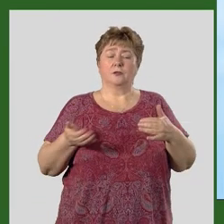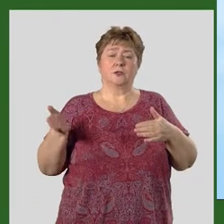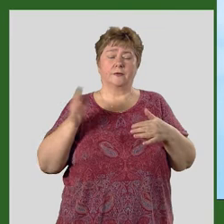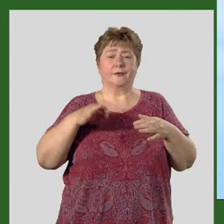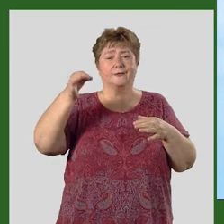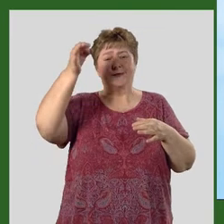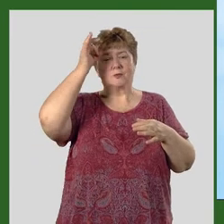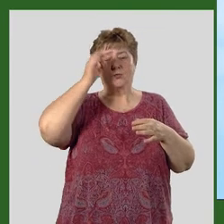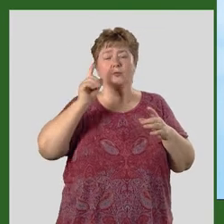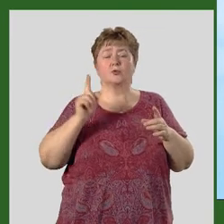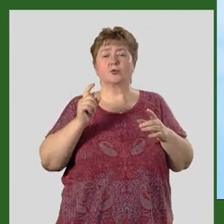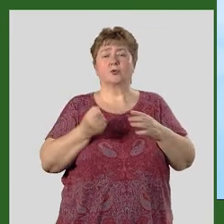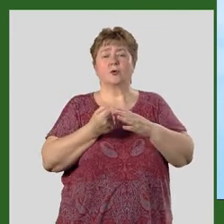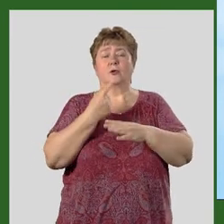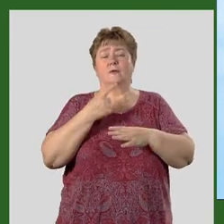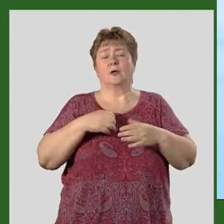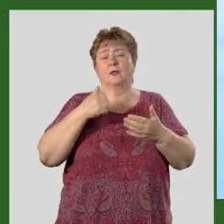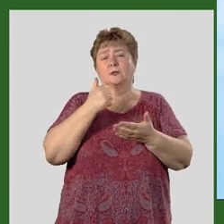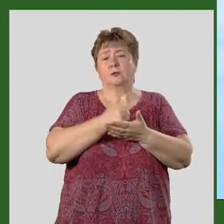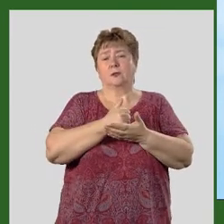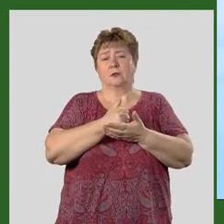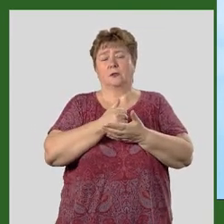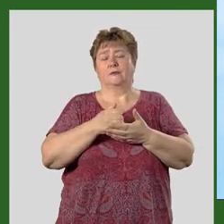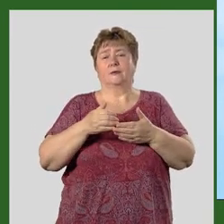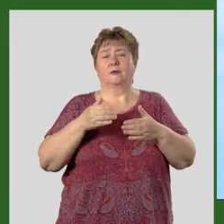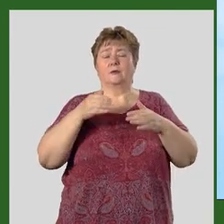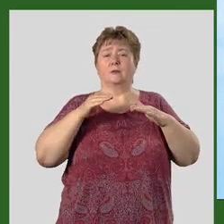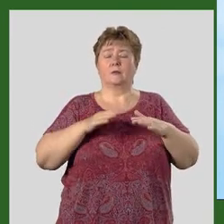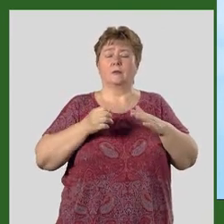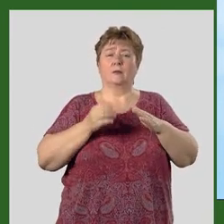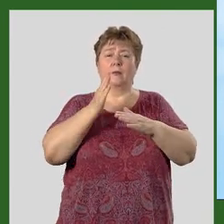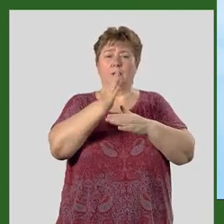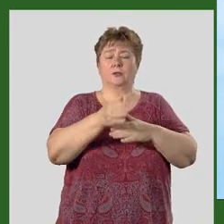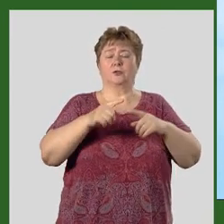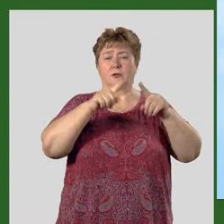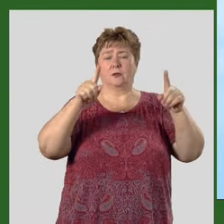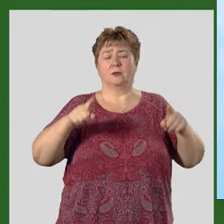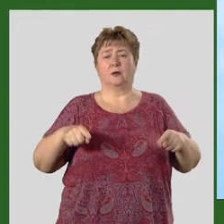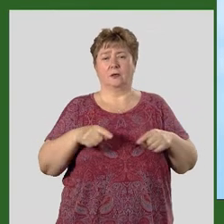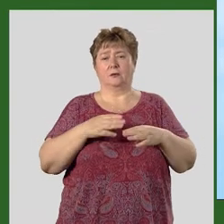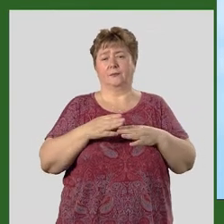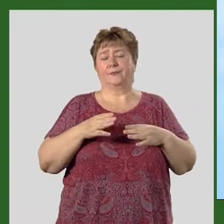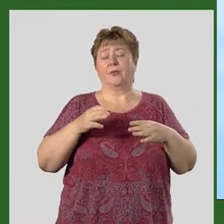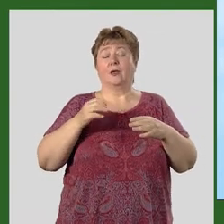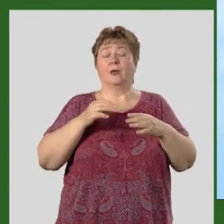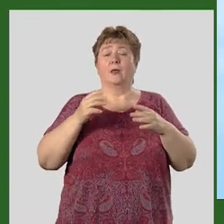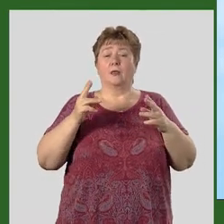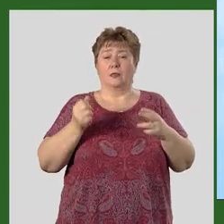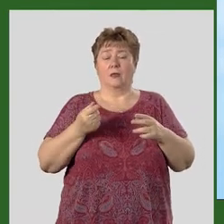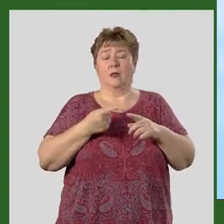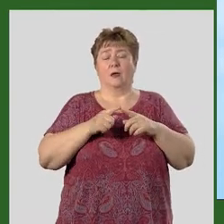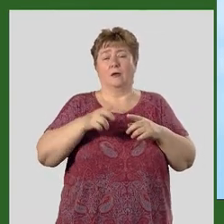давайте вспомним, что является основными элементами политической карты. Конечно же,